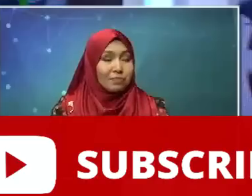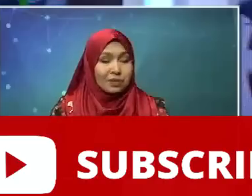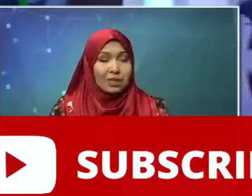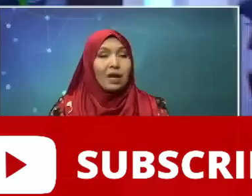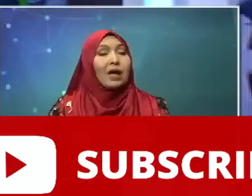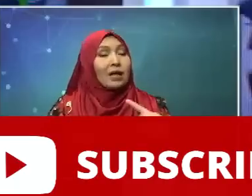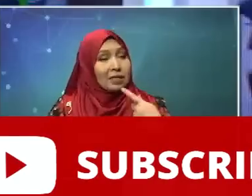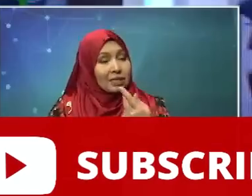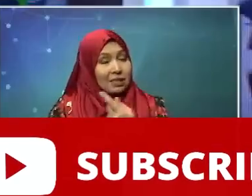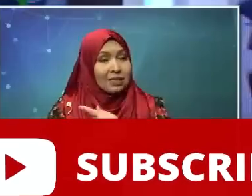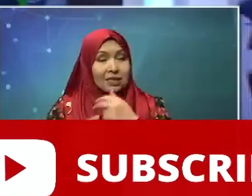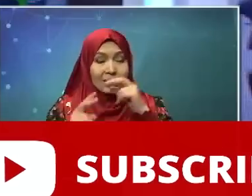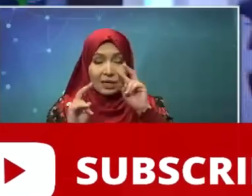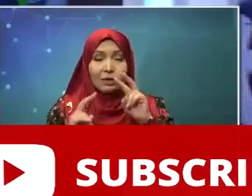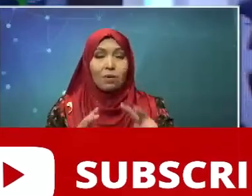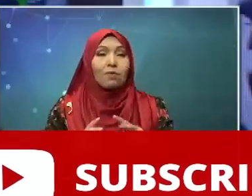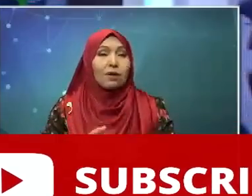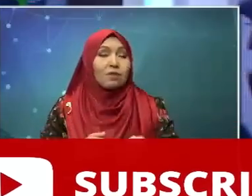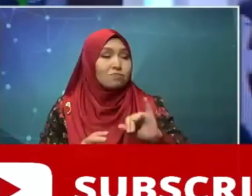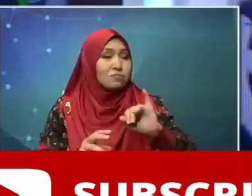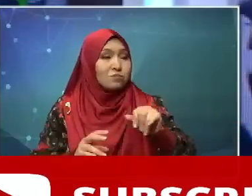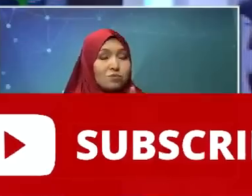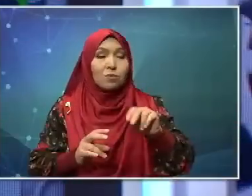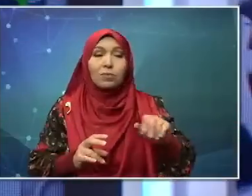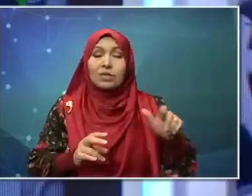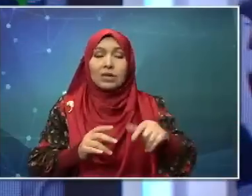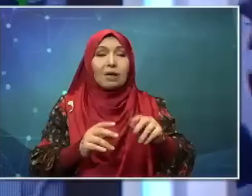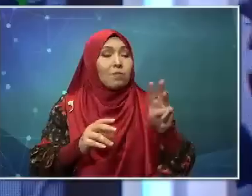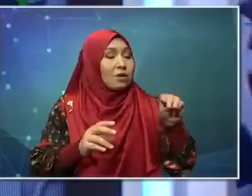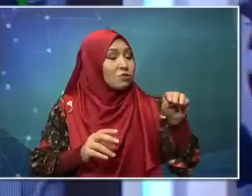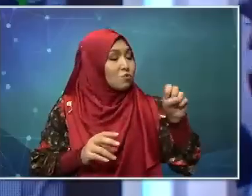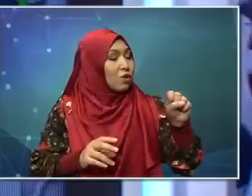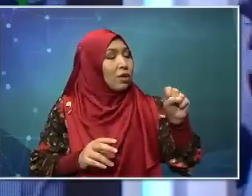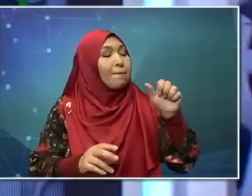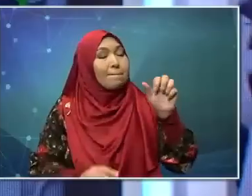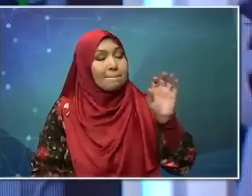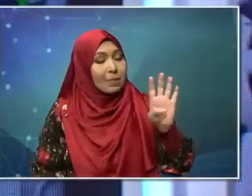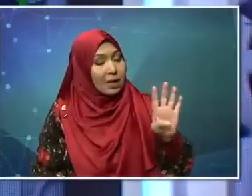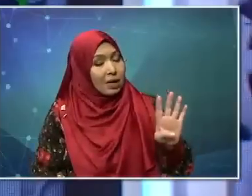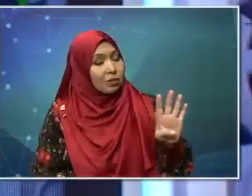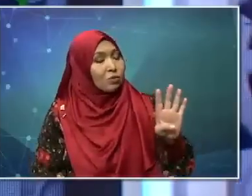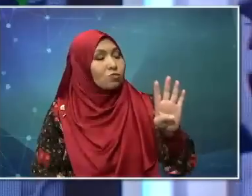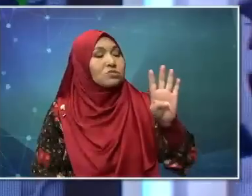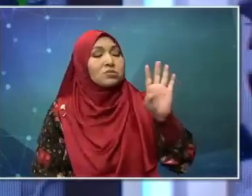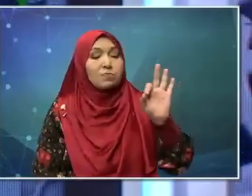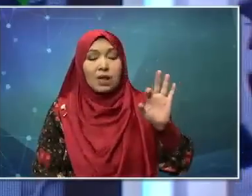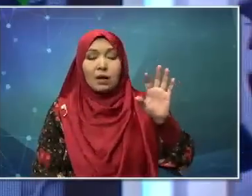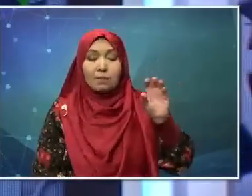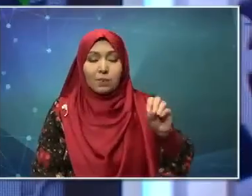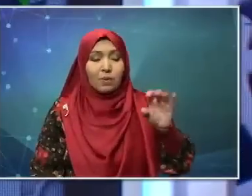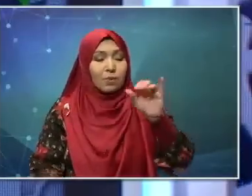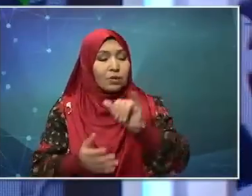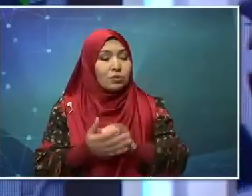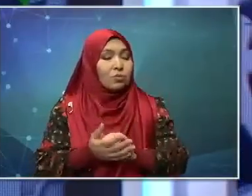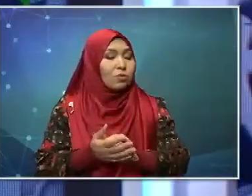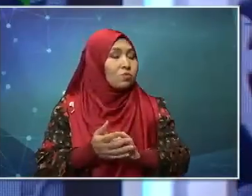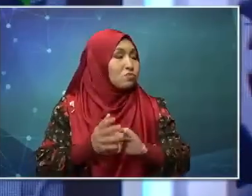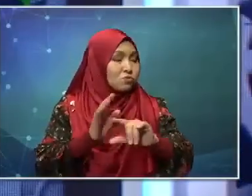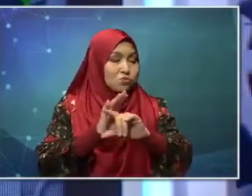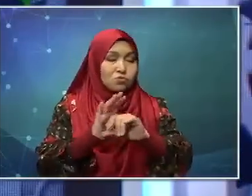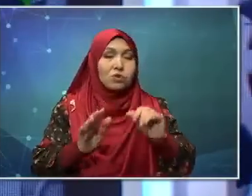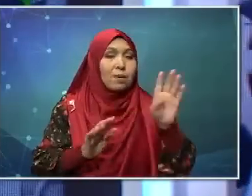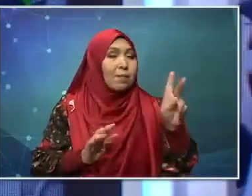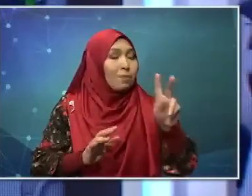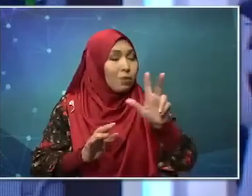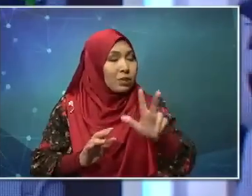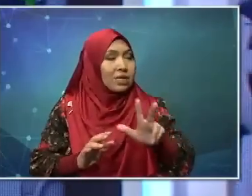dengar kita ikuti seketika halaman yang ke 491 nya ada doa yang selalu kita baca kadang tidak tahunya